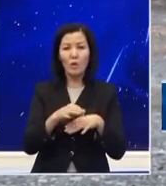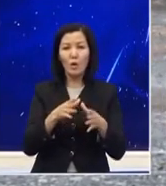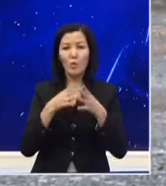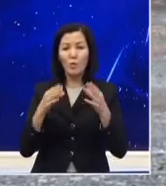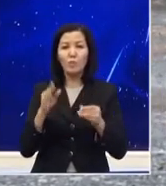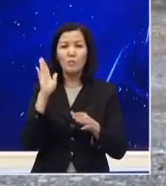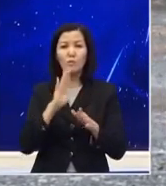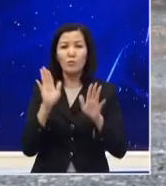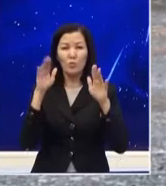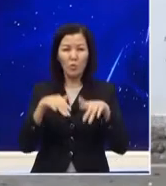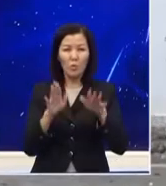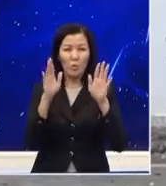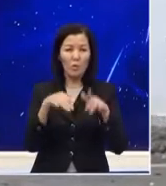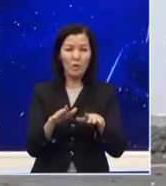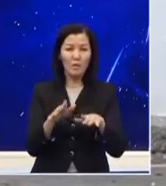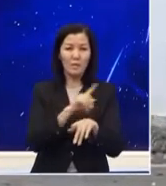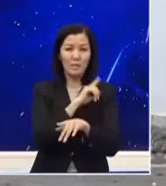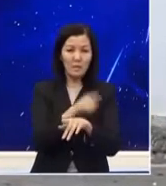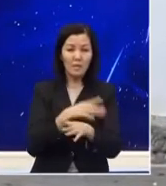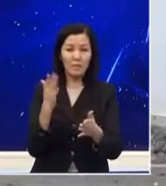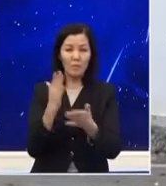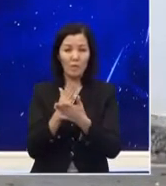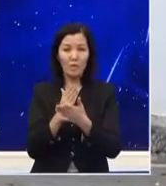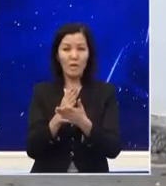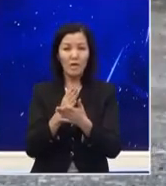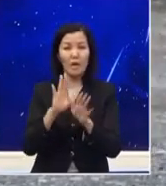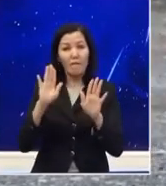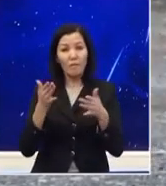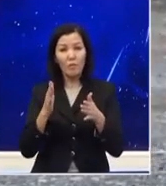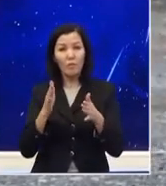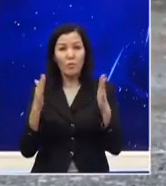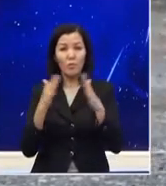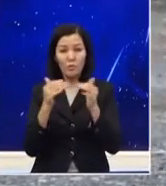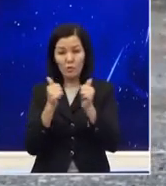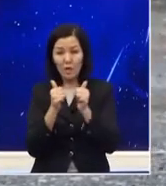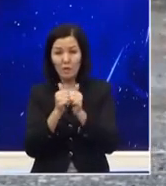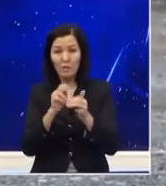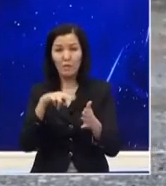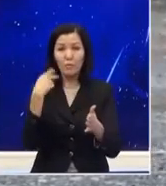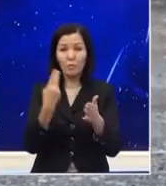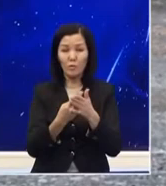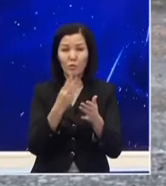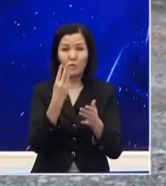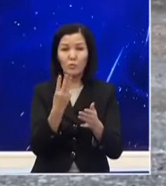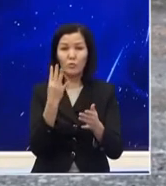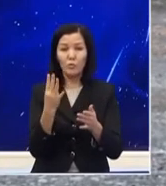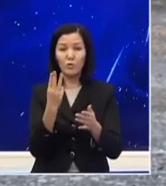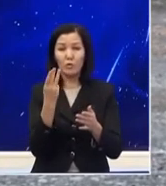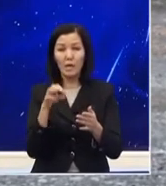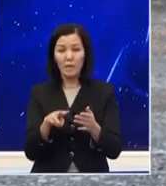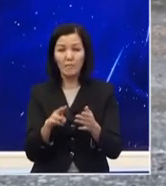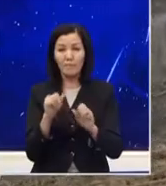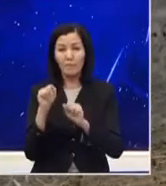Мынау көлді. Ал енді бізге осы бір 3-4 шақырым жерді бекітіп берсе деген тілегіміз